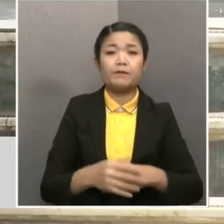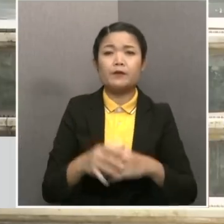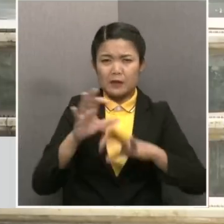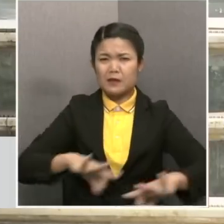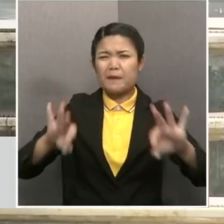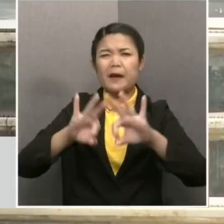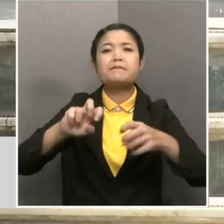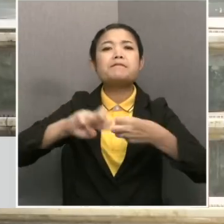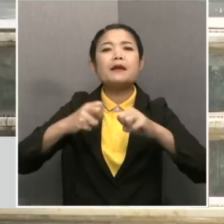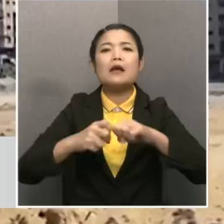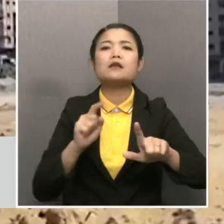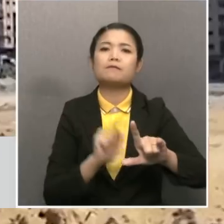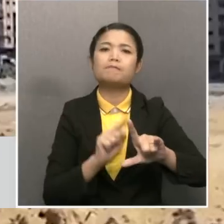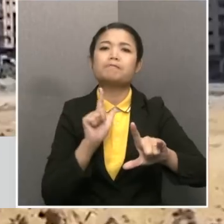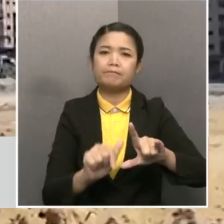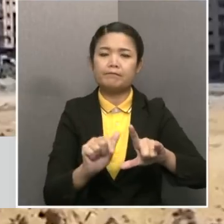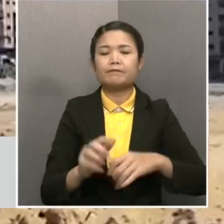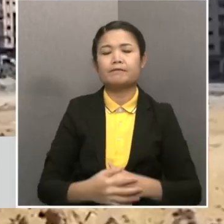ครื่องบินนะครับ